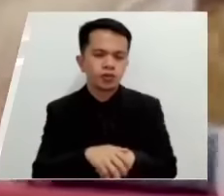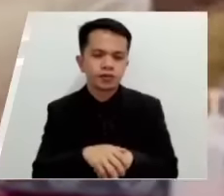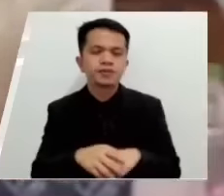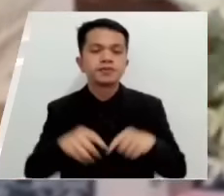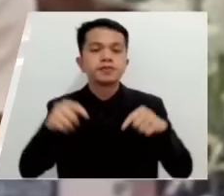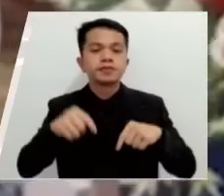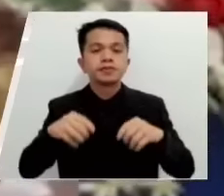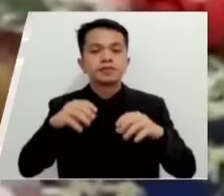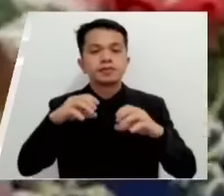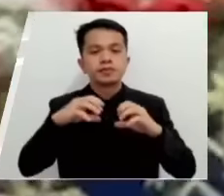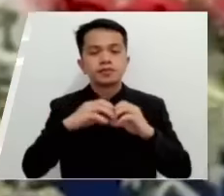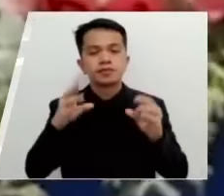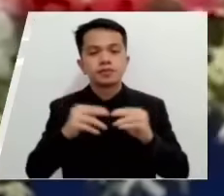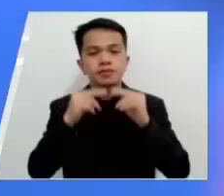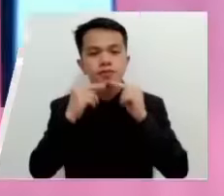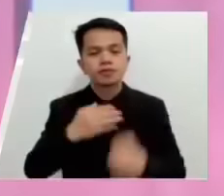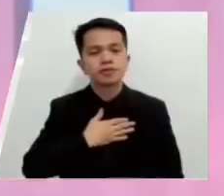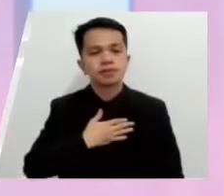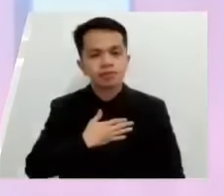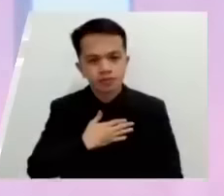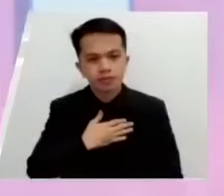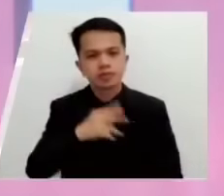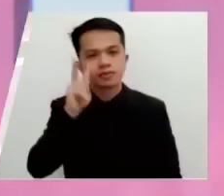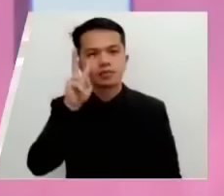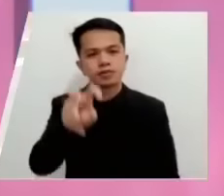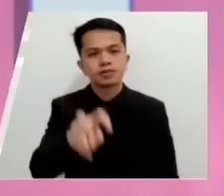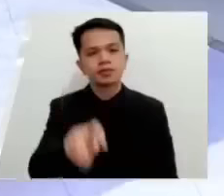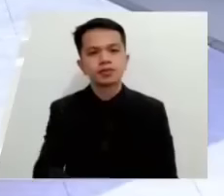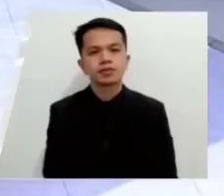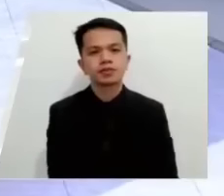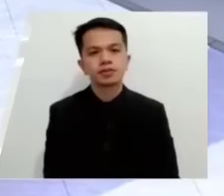News, ako si Mariz Umali ang inyong saksi.